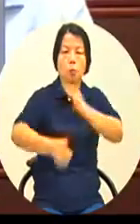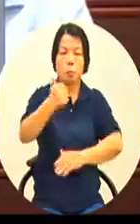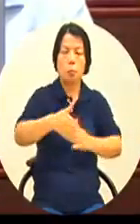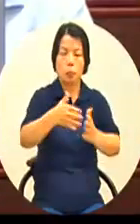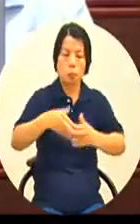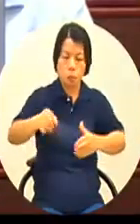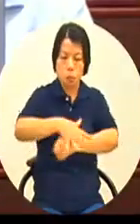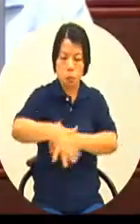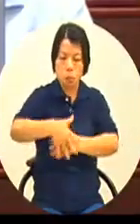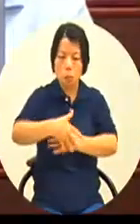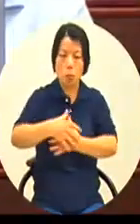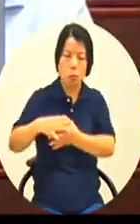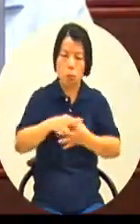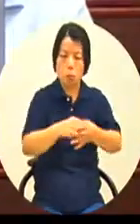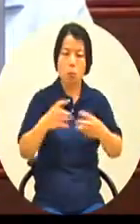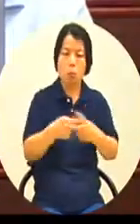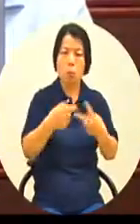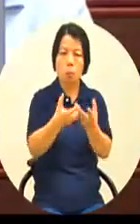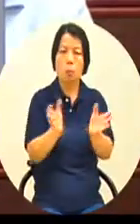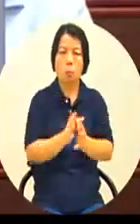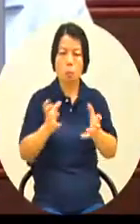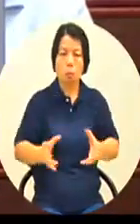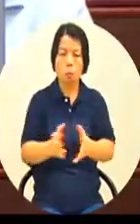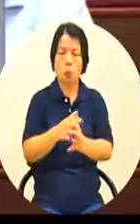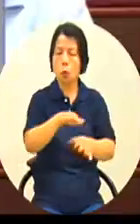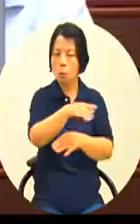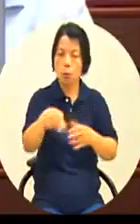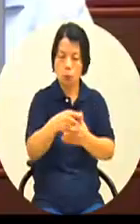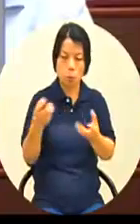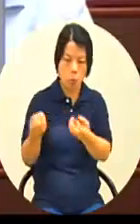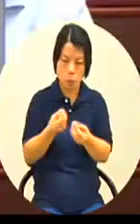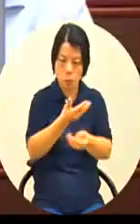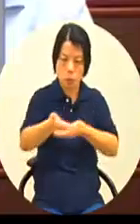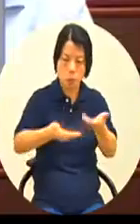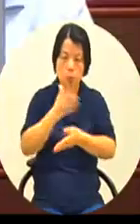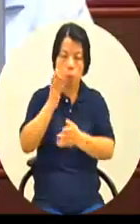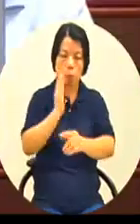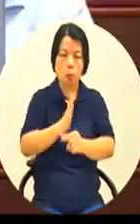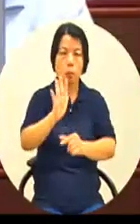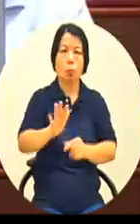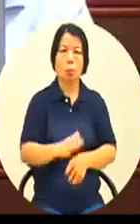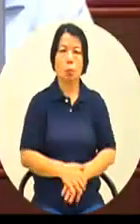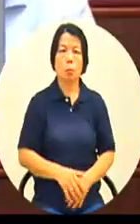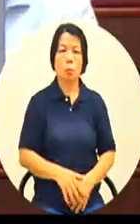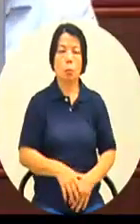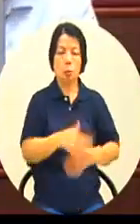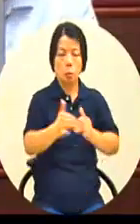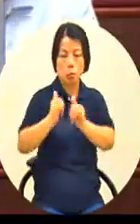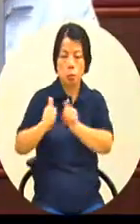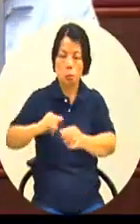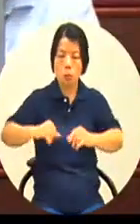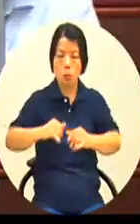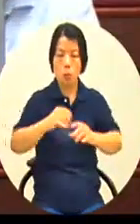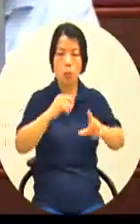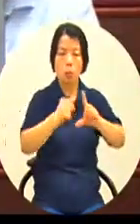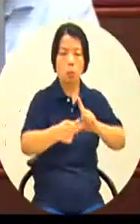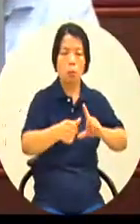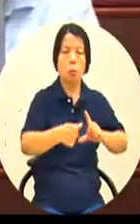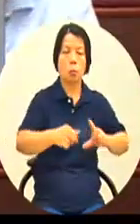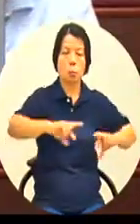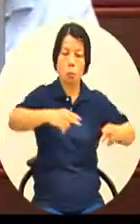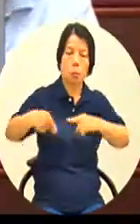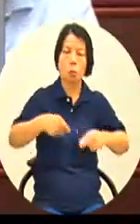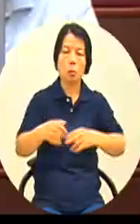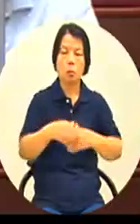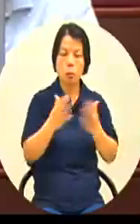组，那么持续我们都有开会在做互相的协调，甚至呢有一些社区改善的计划也是透过不同的